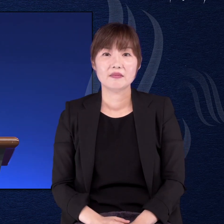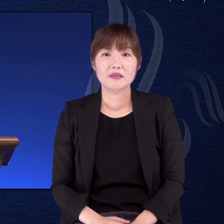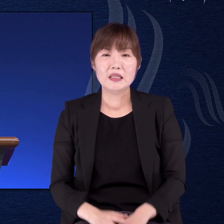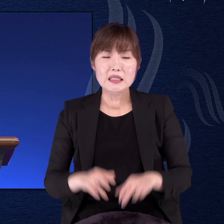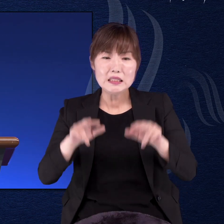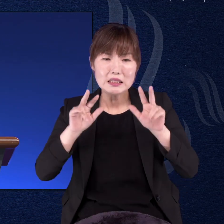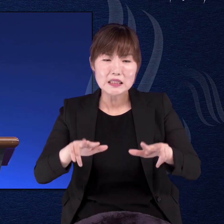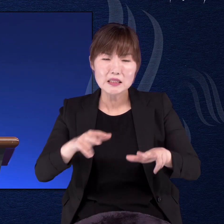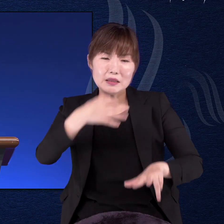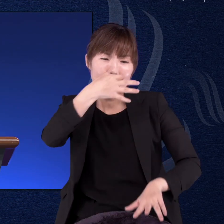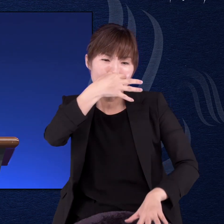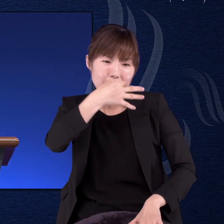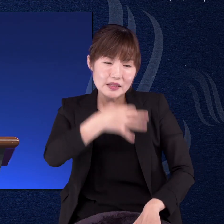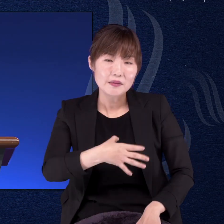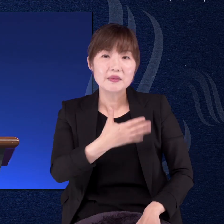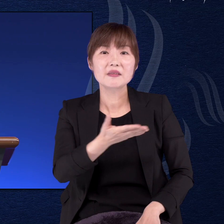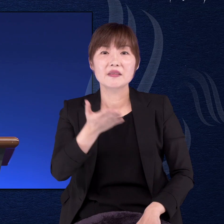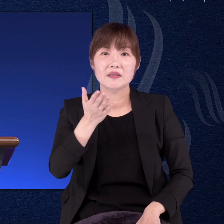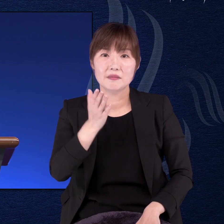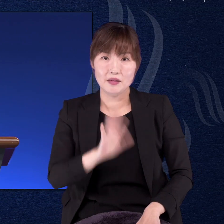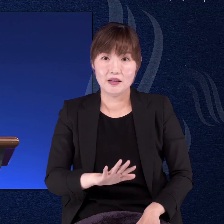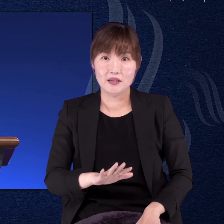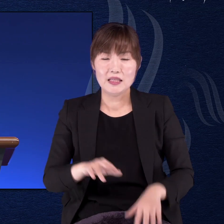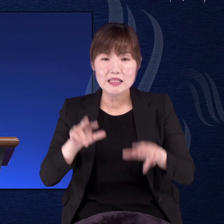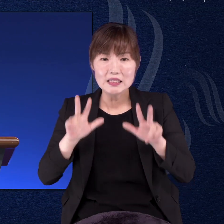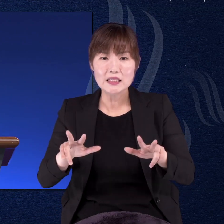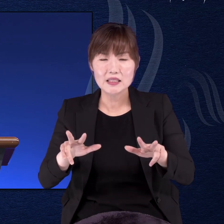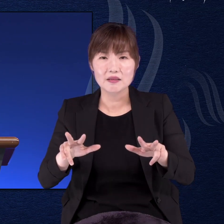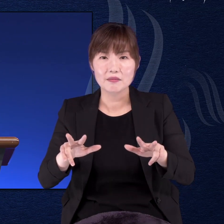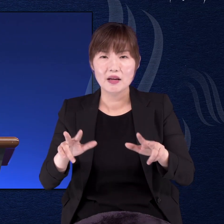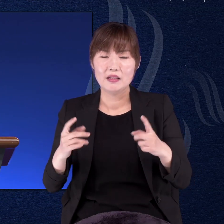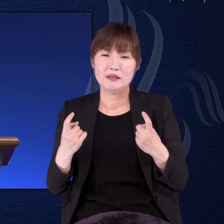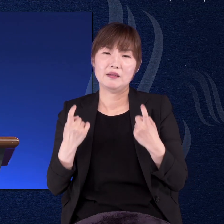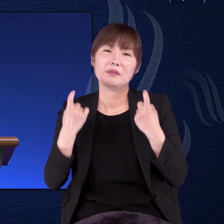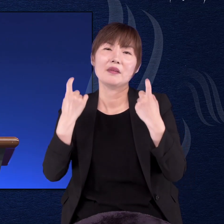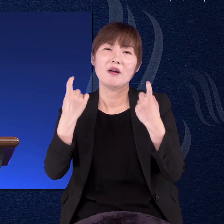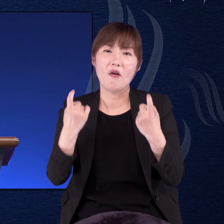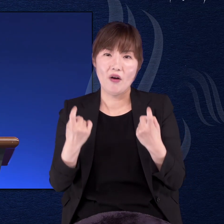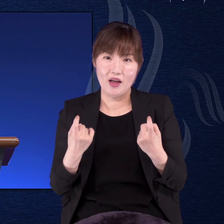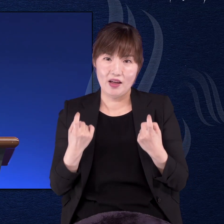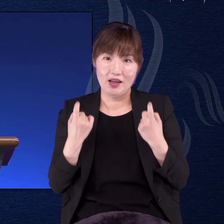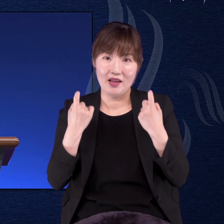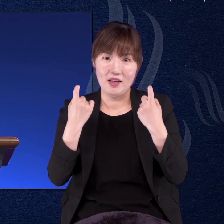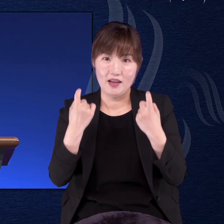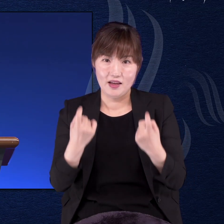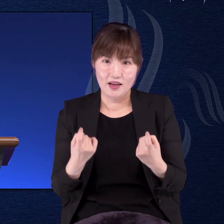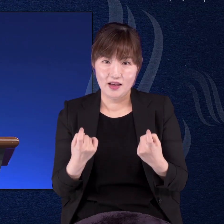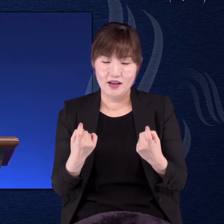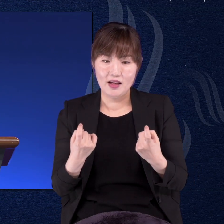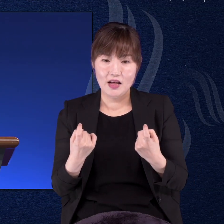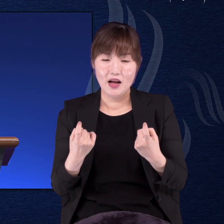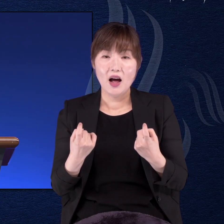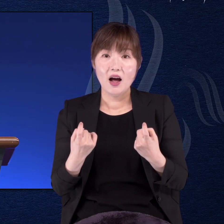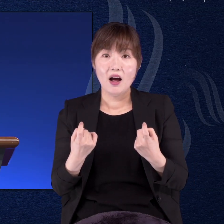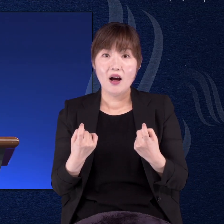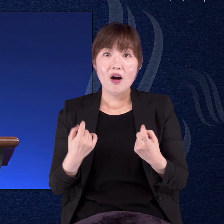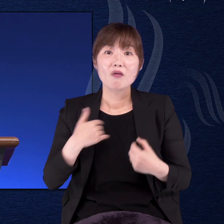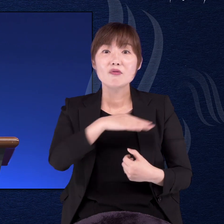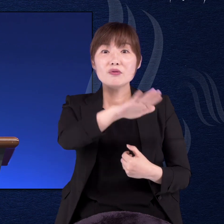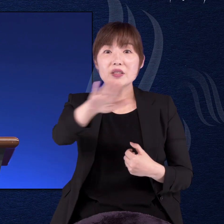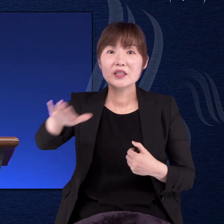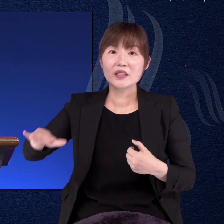어렵지만 이 삶은 나그네예요. 우리의 영원한 생명은 이렇게 따로 있어요. 하나님과 함께하는 삶이 있답니다